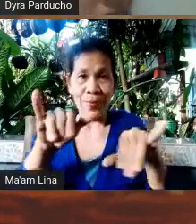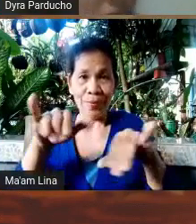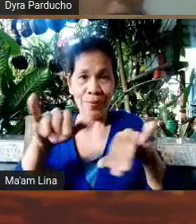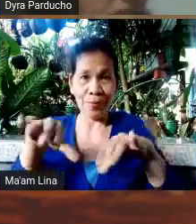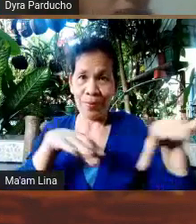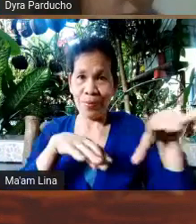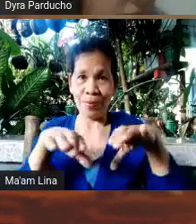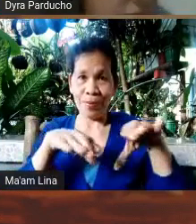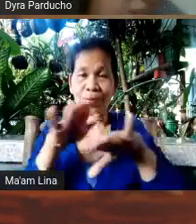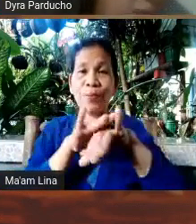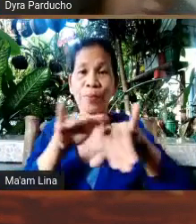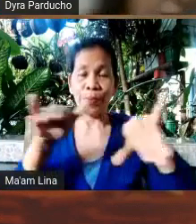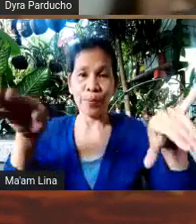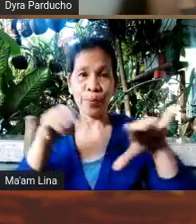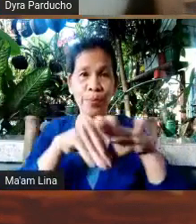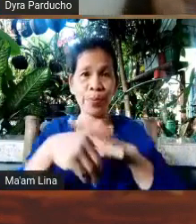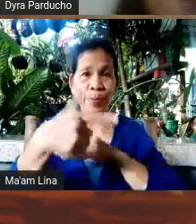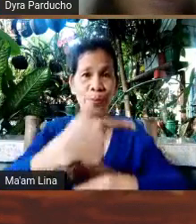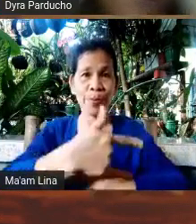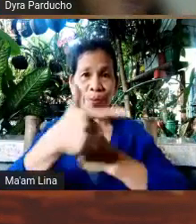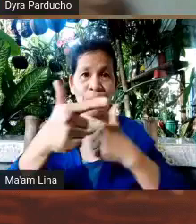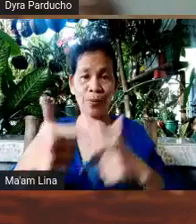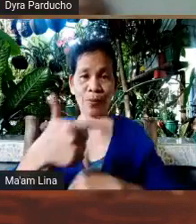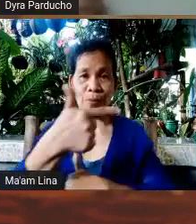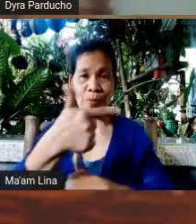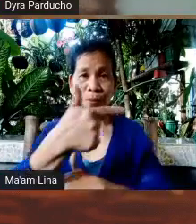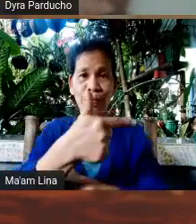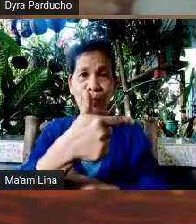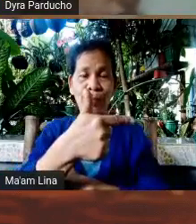of Gethsemane. Parang